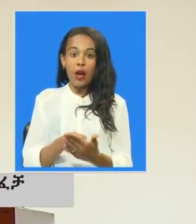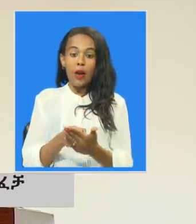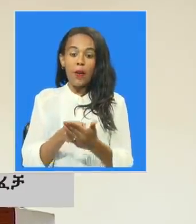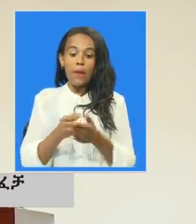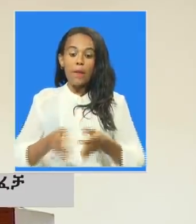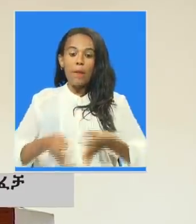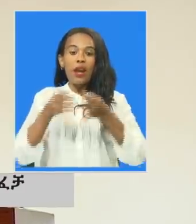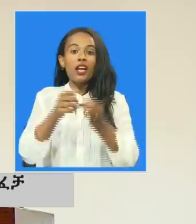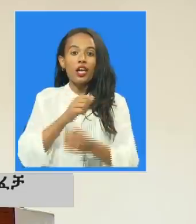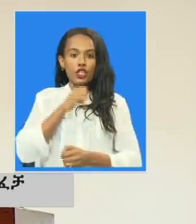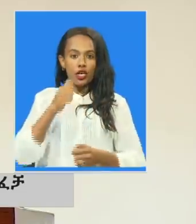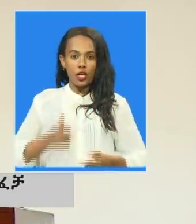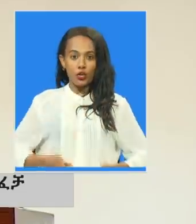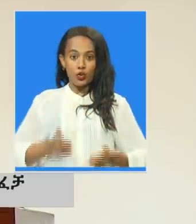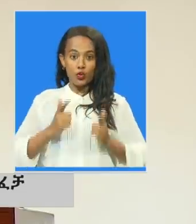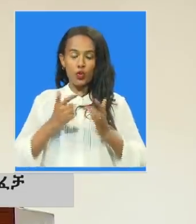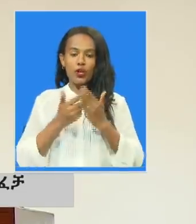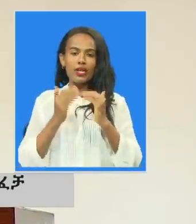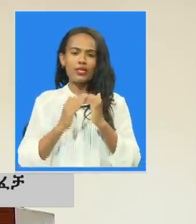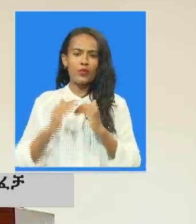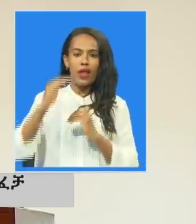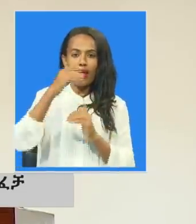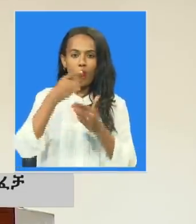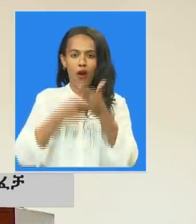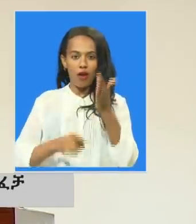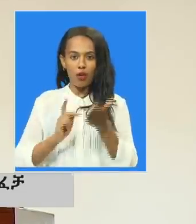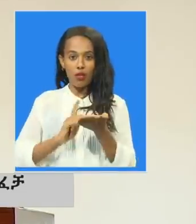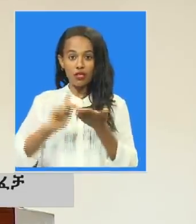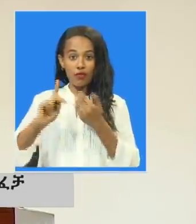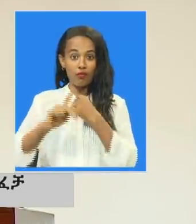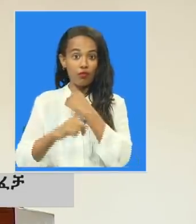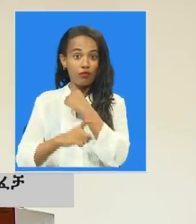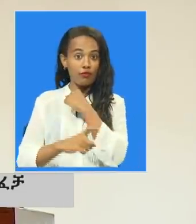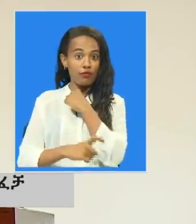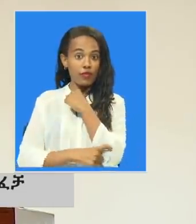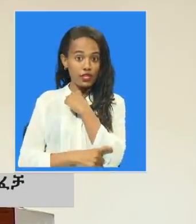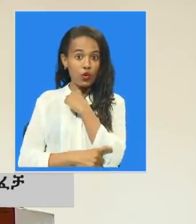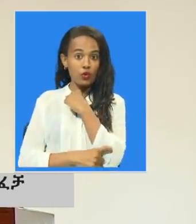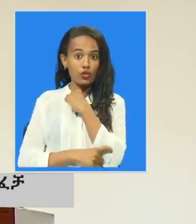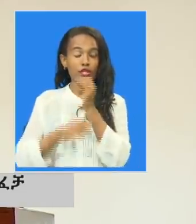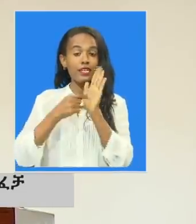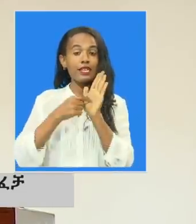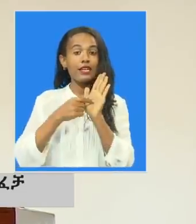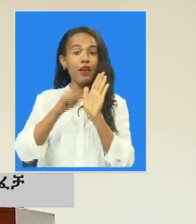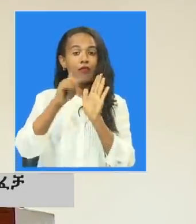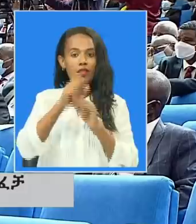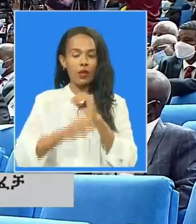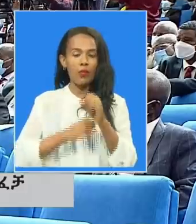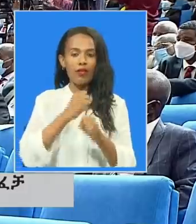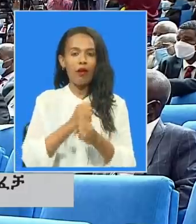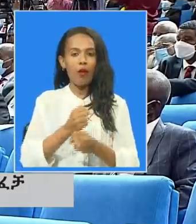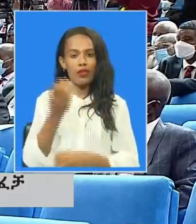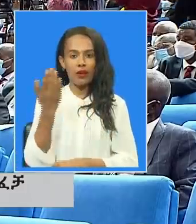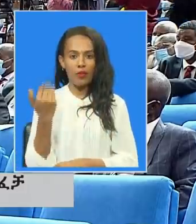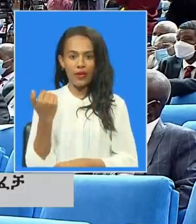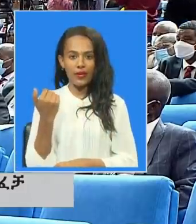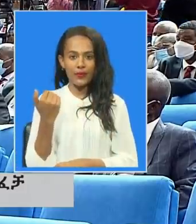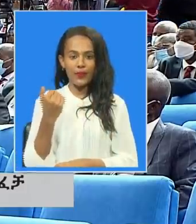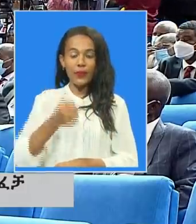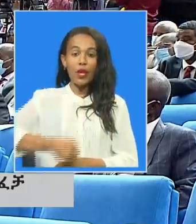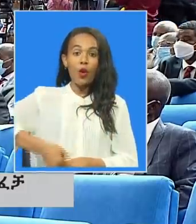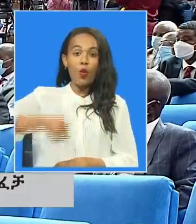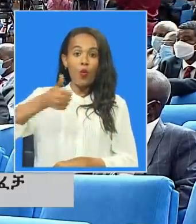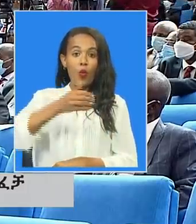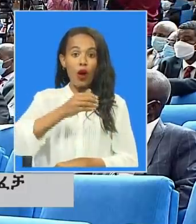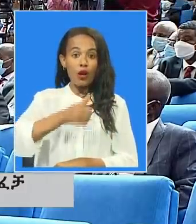ባናሻግራቸው ኖሮ ከዚህ በላይ ዋጋ የሚያስከፍሉ ፈተናዎችን የተጋፈጥንበት ዓመት ነበር።